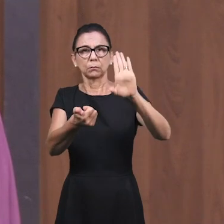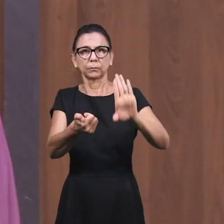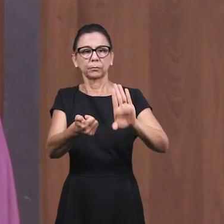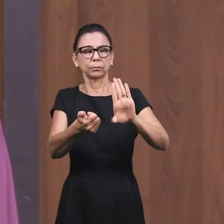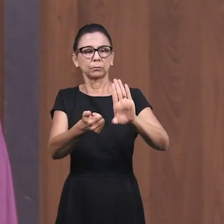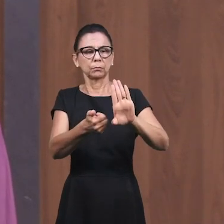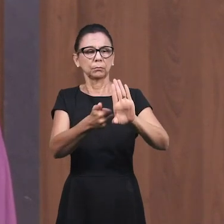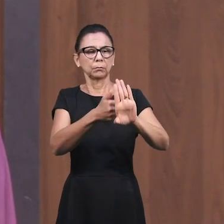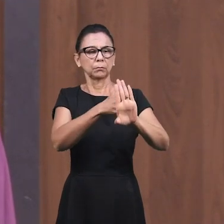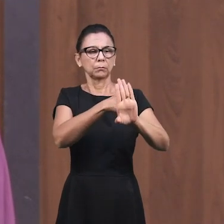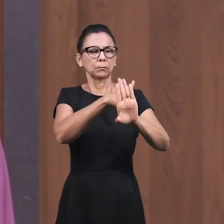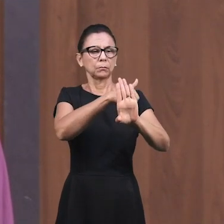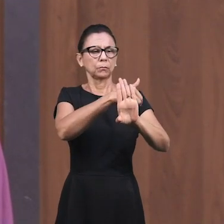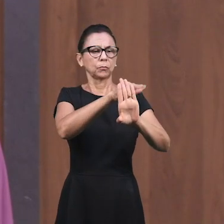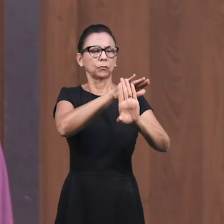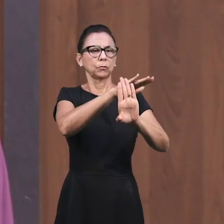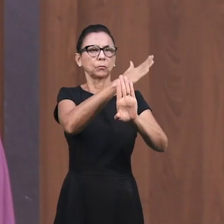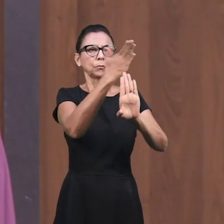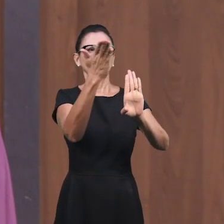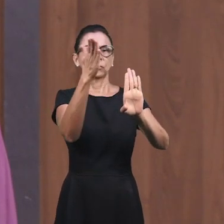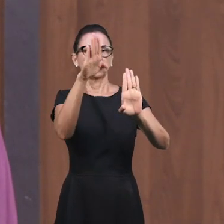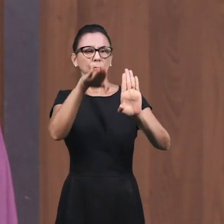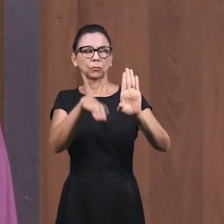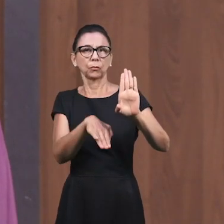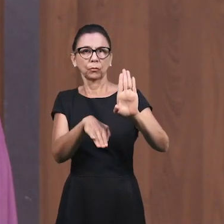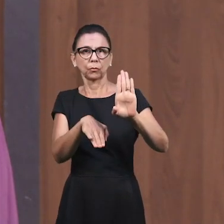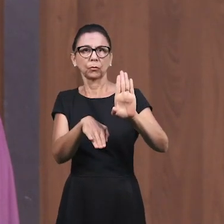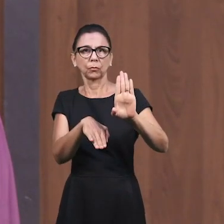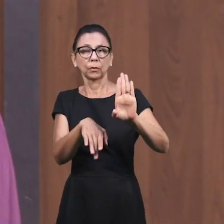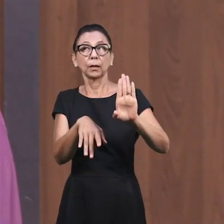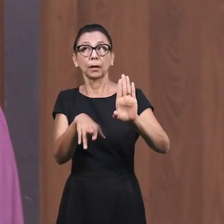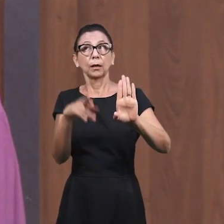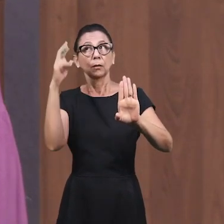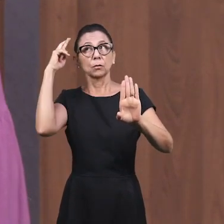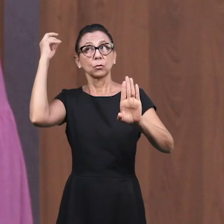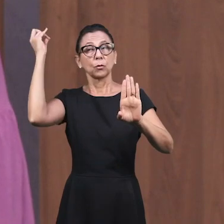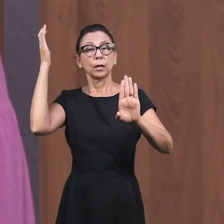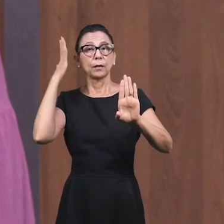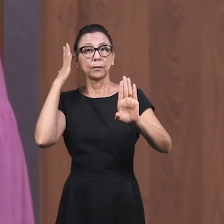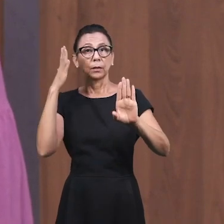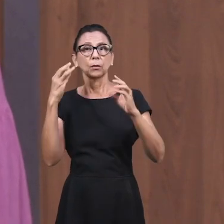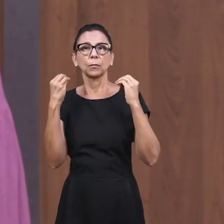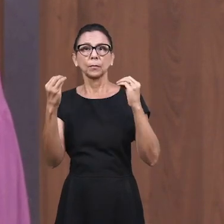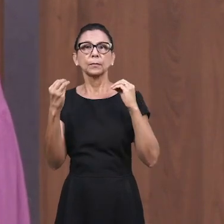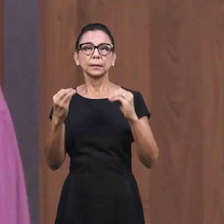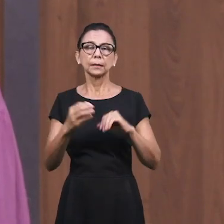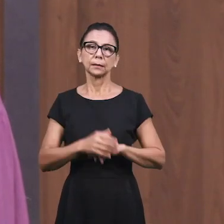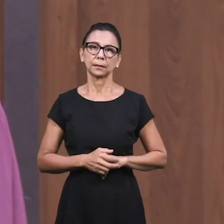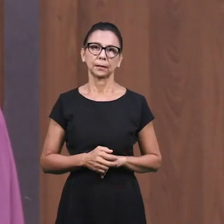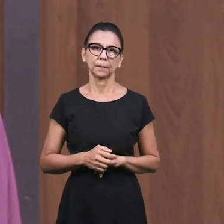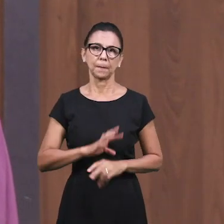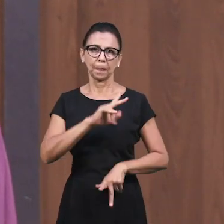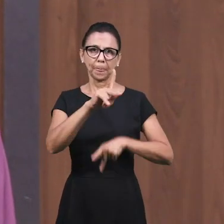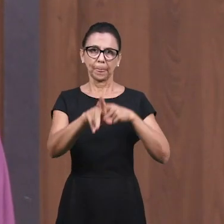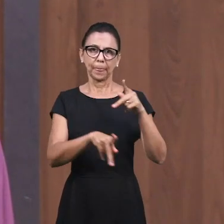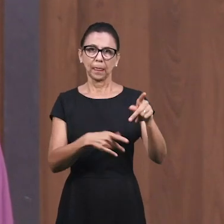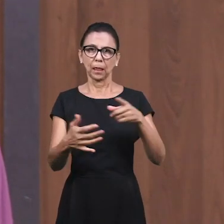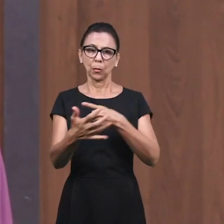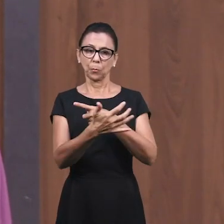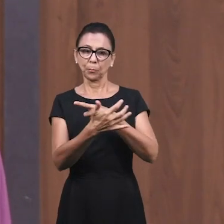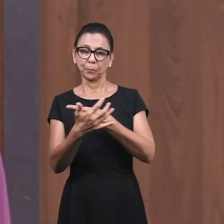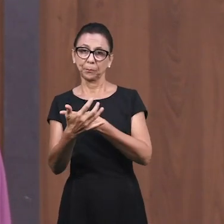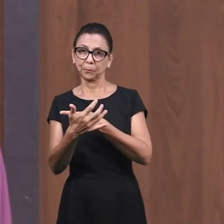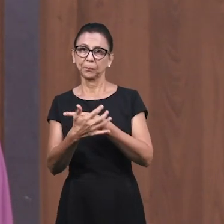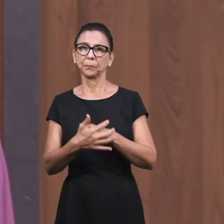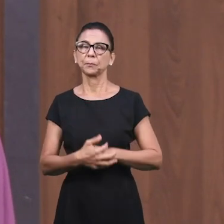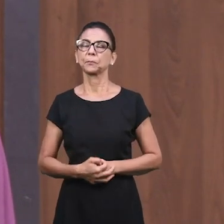portes était le secret révélé par Dieu pour préserver la vie de son peuple. Et de la même manière, le